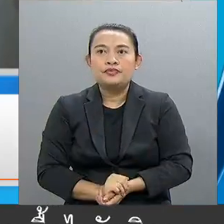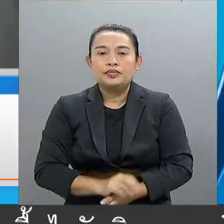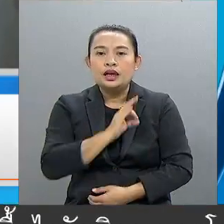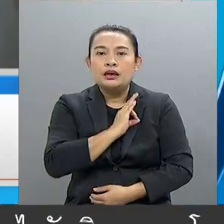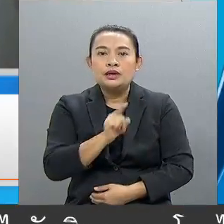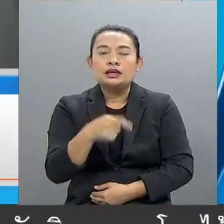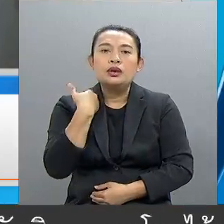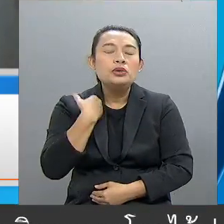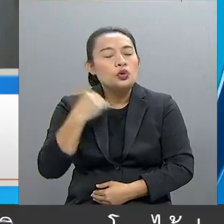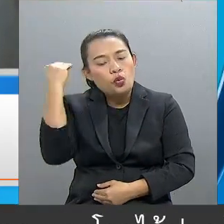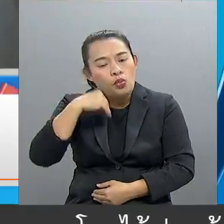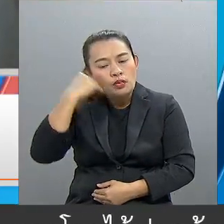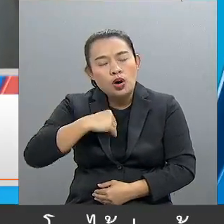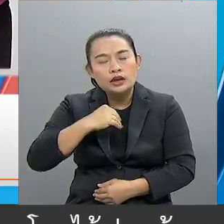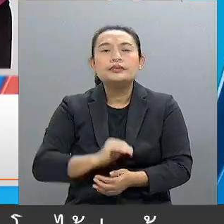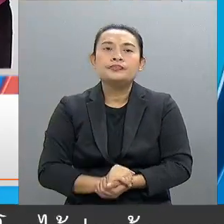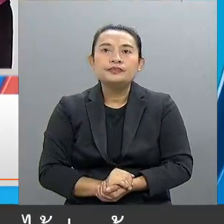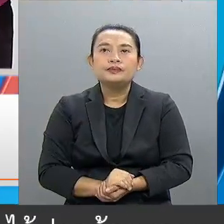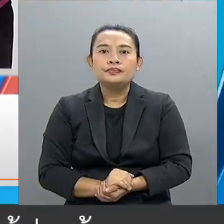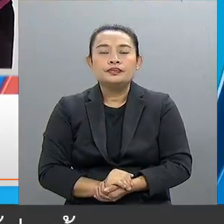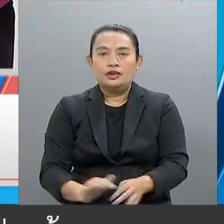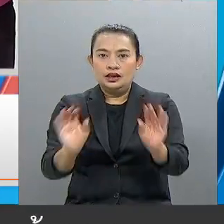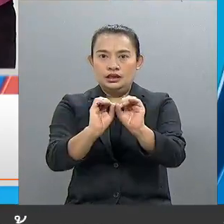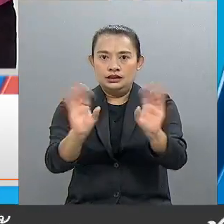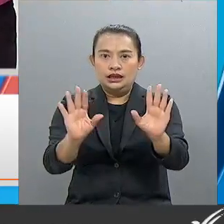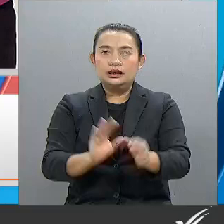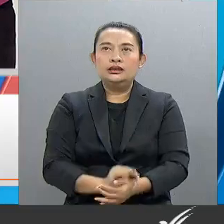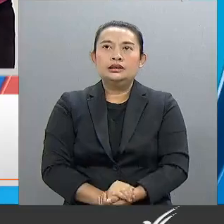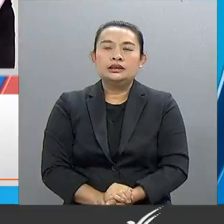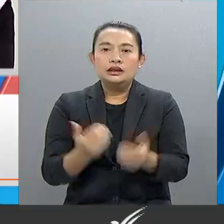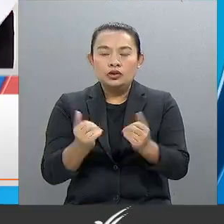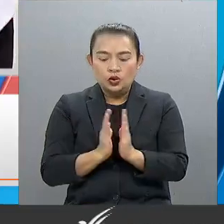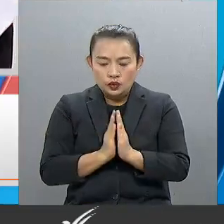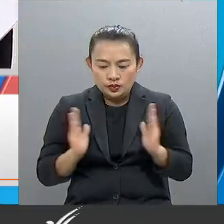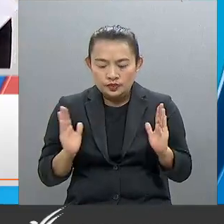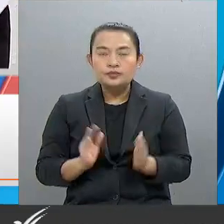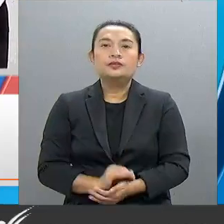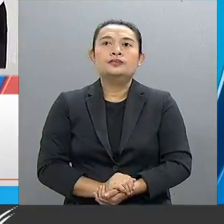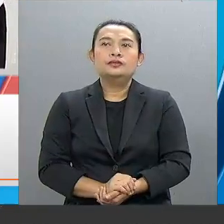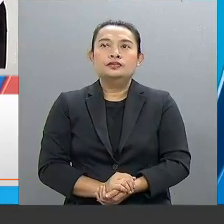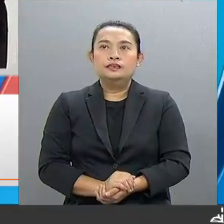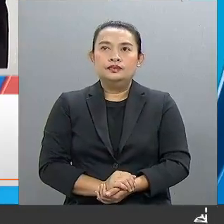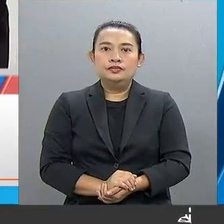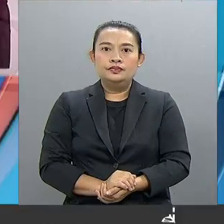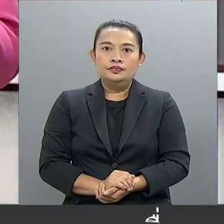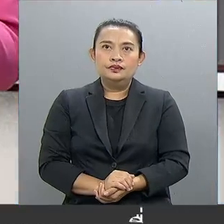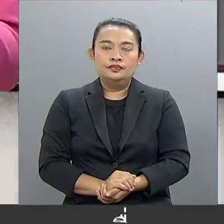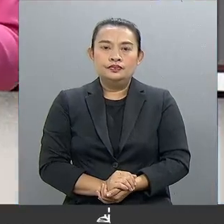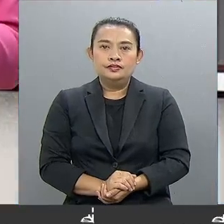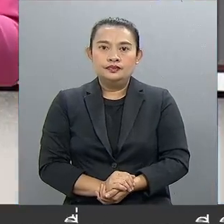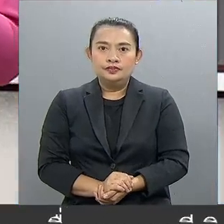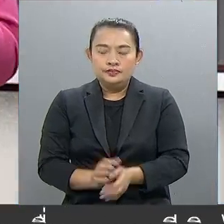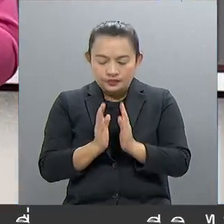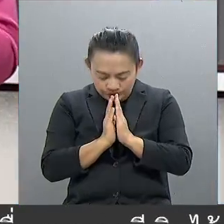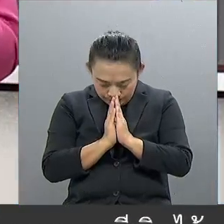ค่ะชัดเจนค่ะอาจารย์ขาเป็นประโยชน์มากๆเลยนะคะอาจารย์วันนี้ขอบพระคุณมากๆเลยค่ะอาจารย์ปรเมศ ว สวัสดีค่ะ สวัสดีครับสวัสดีครับ ตามขั้นต